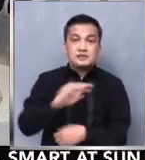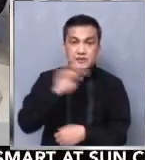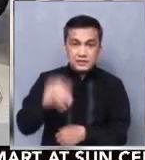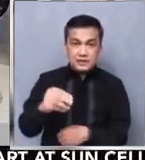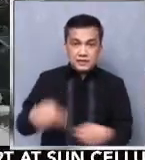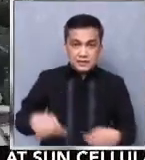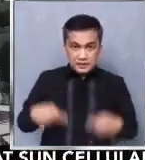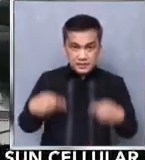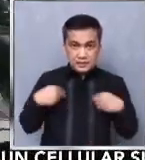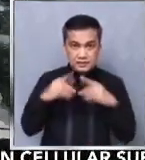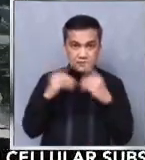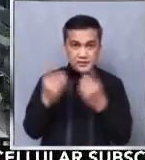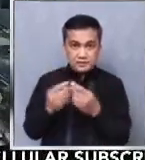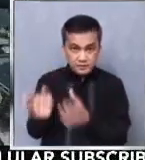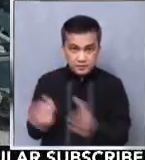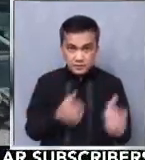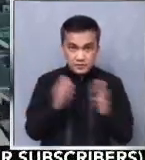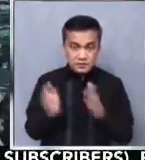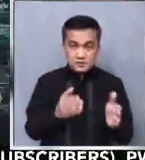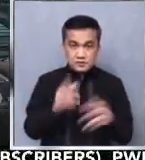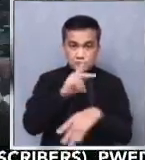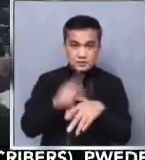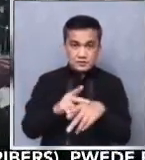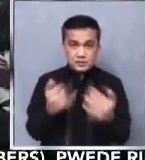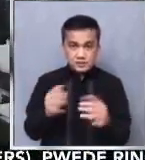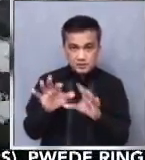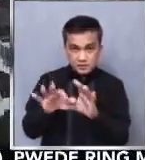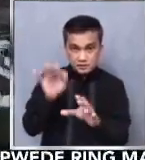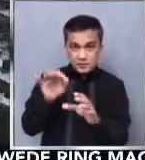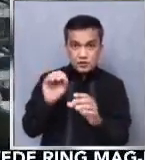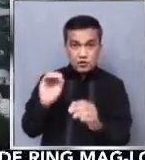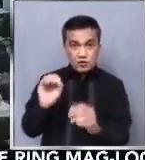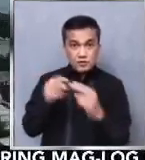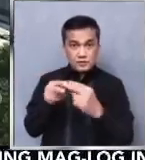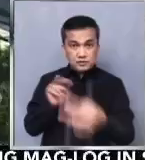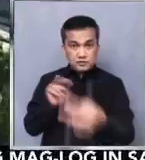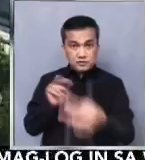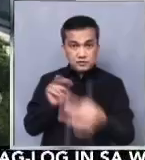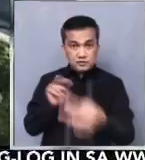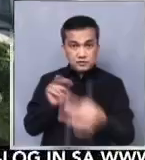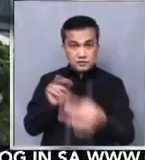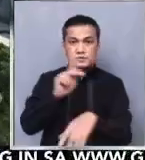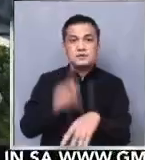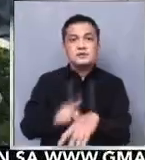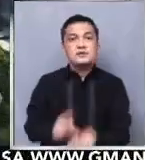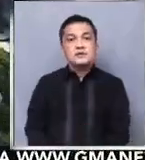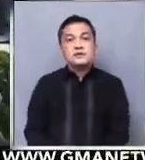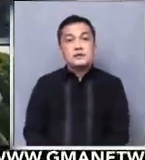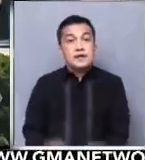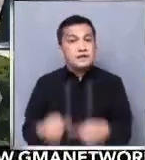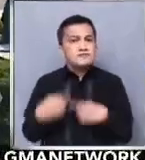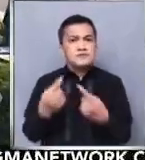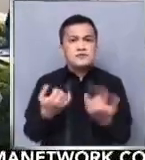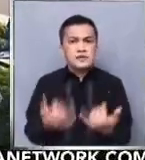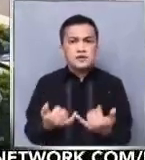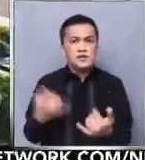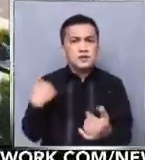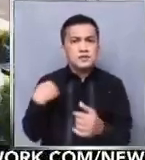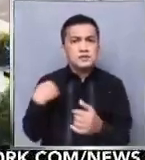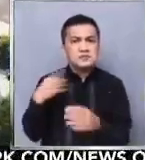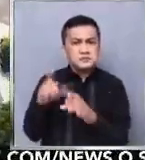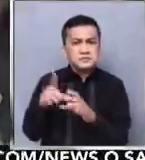ito ng bansa ngayong may na-detect ng Omicron variant ng COVID sa bansa. Sa ngayon, wala namang na-detect ng Omicron variant sa lungsod na